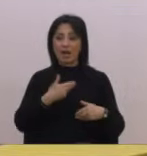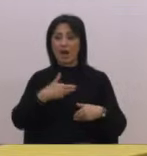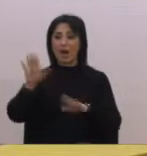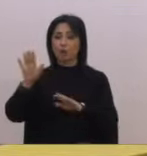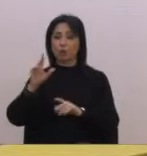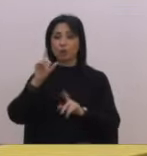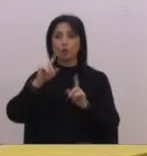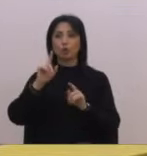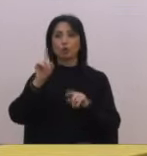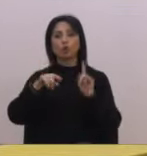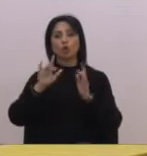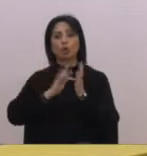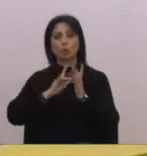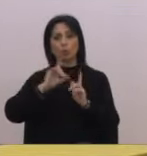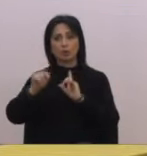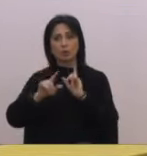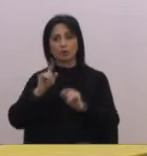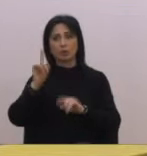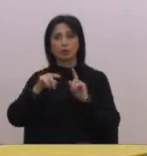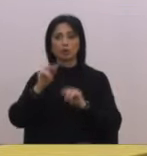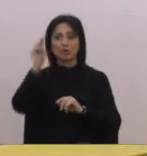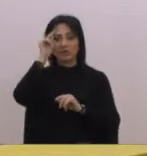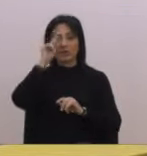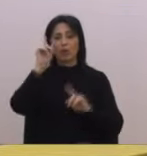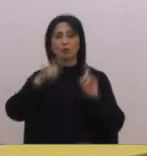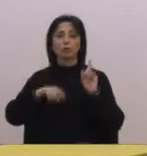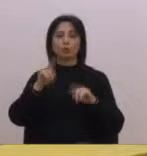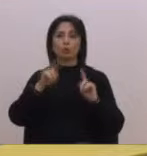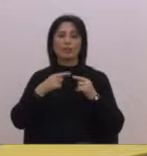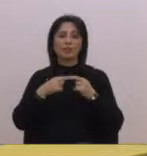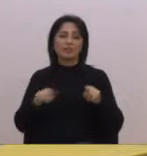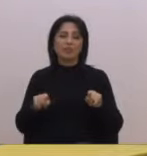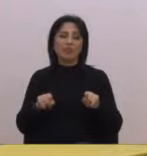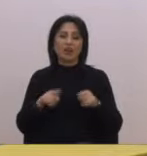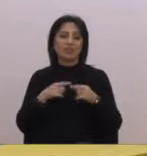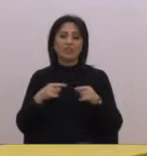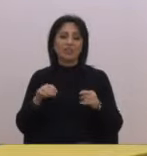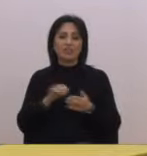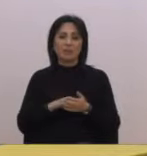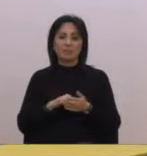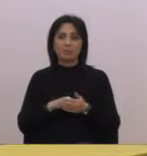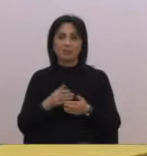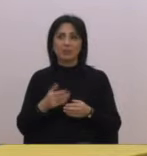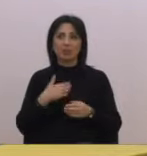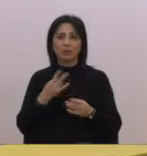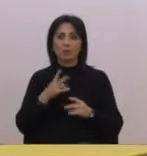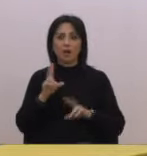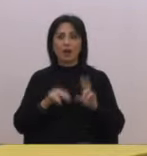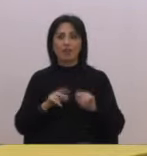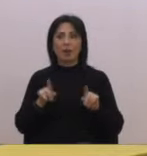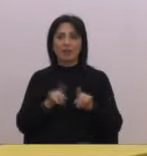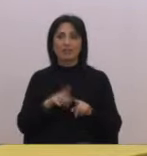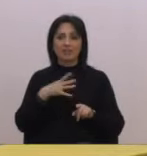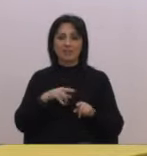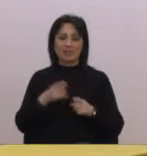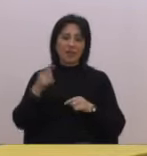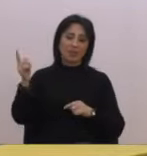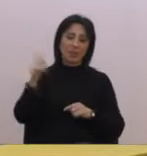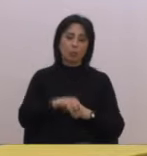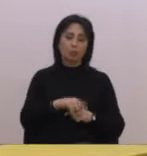gadis turistul miznit, zogi sastalot, zogi schwa, da schwa miznit, ce nici gauit valisne da seve, sa catolici da